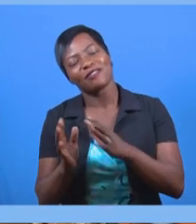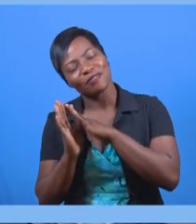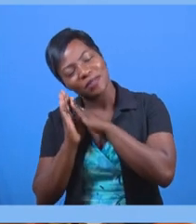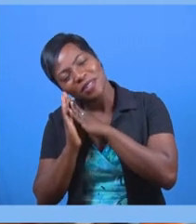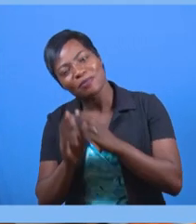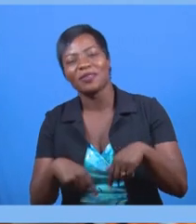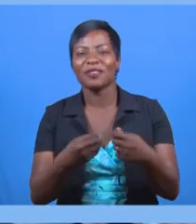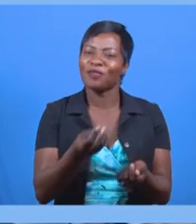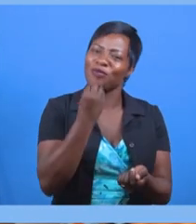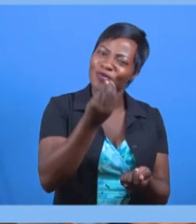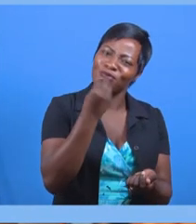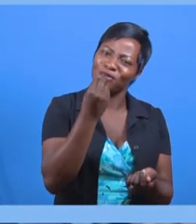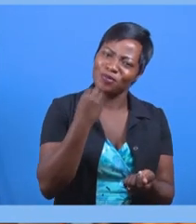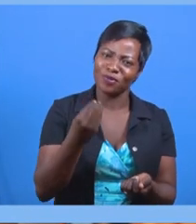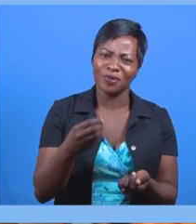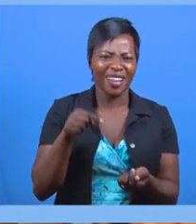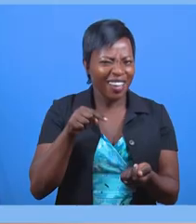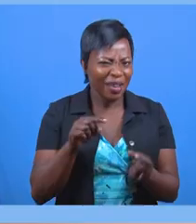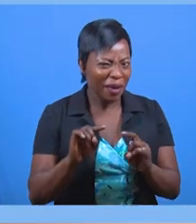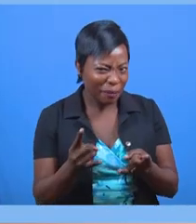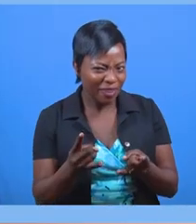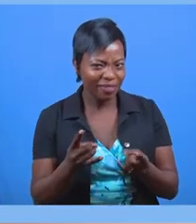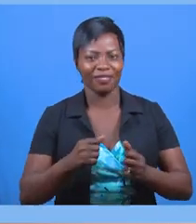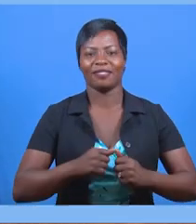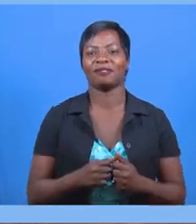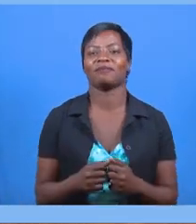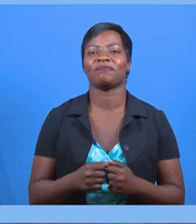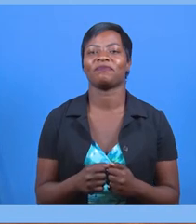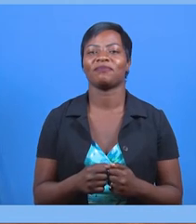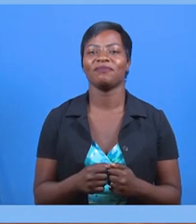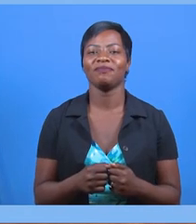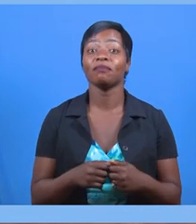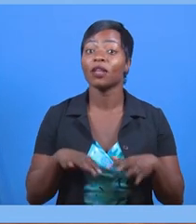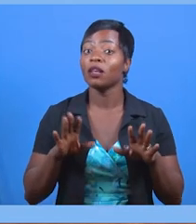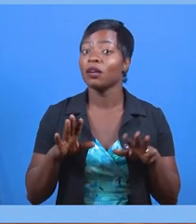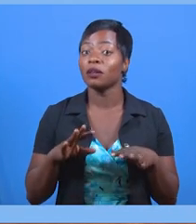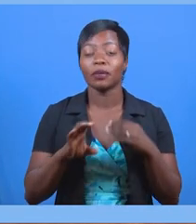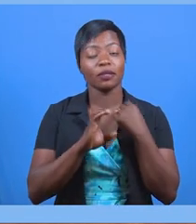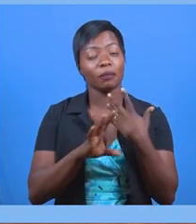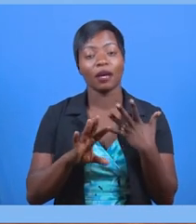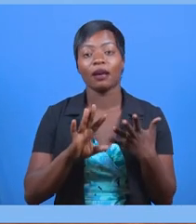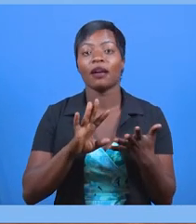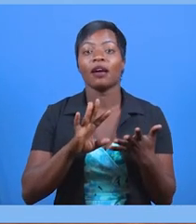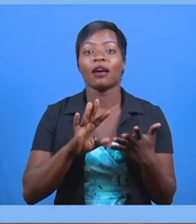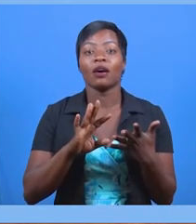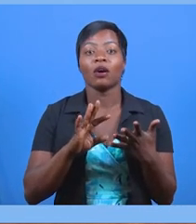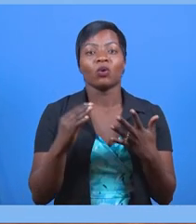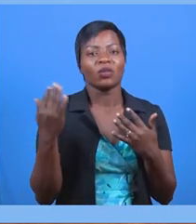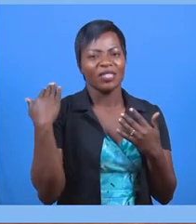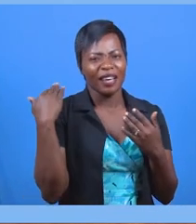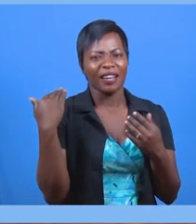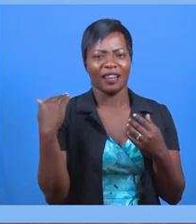vavati. Tichinazvo here zvekudero. Mai Chisamba, vakuru vakange